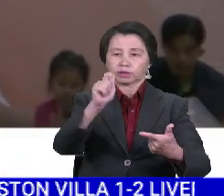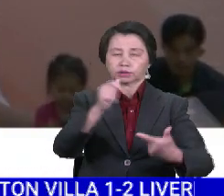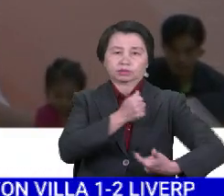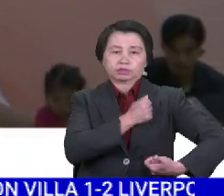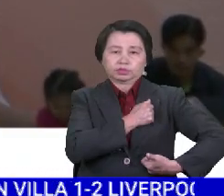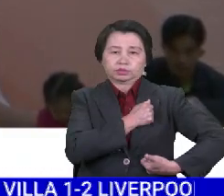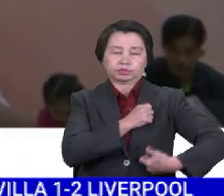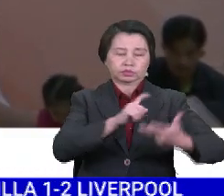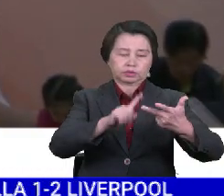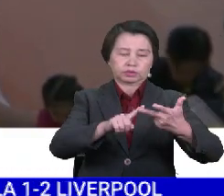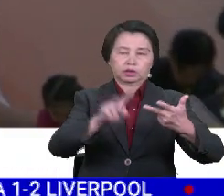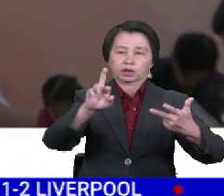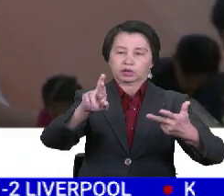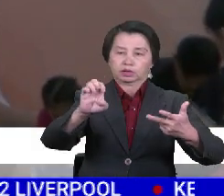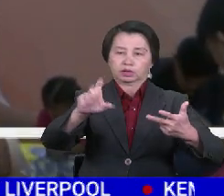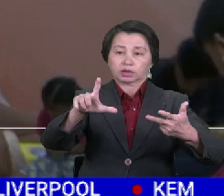APM, Rela,